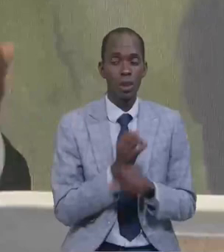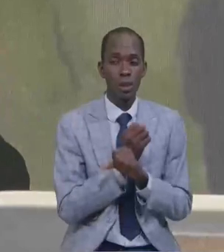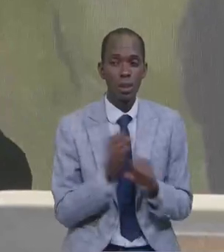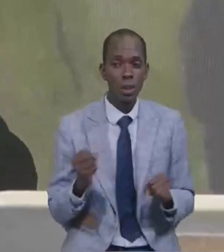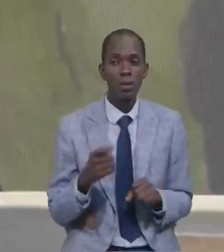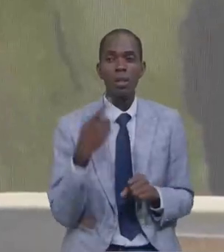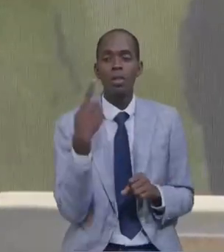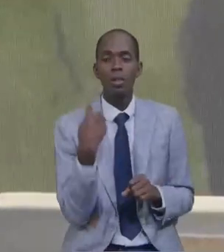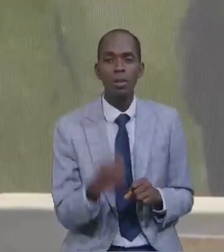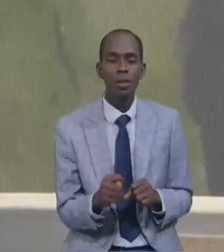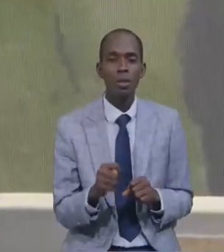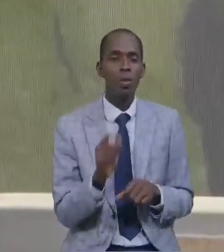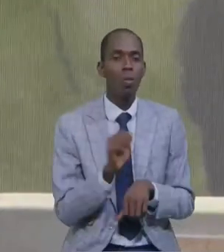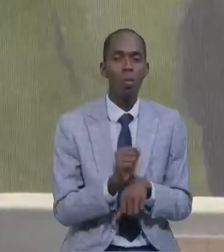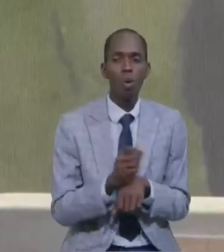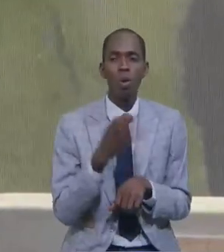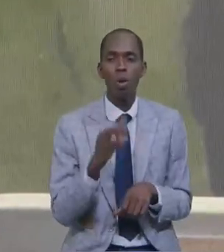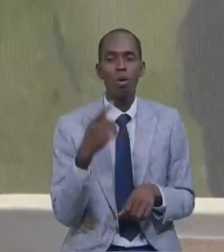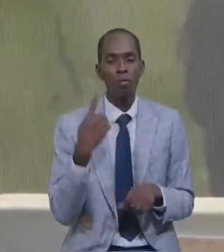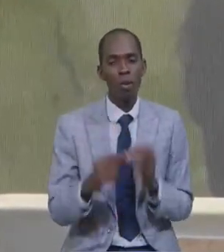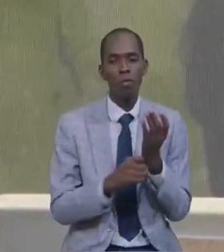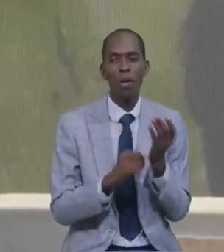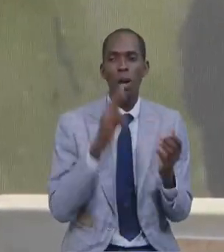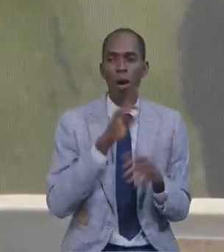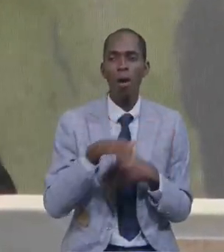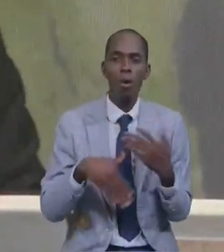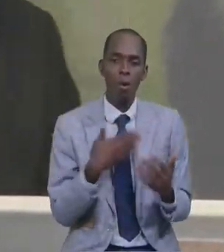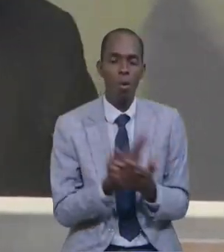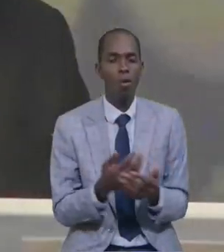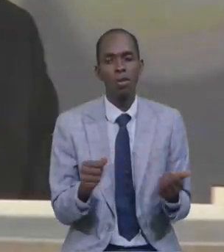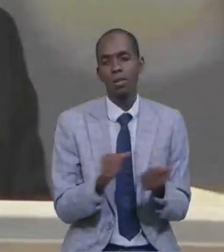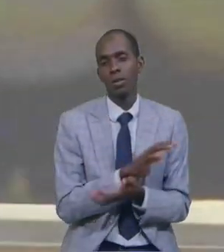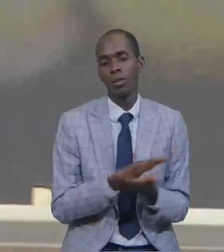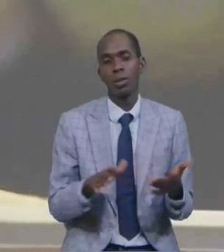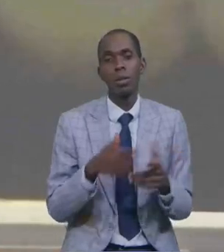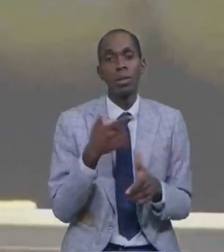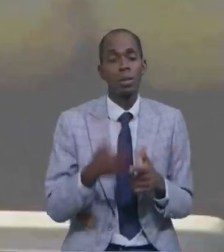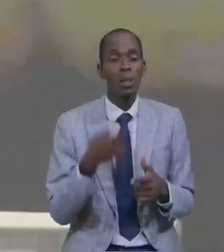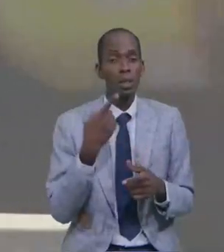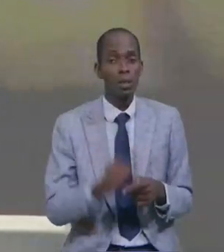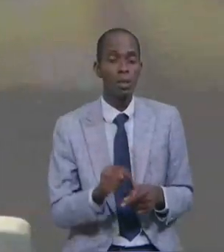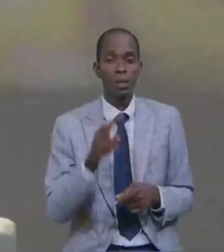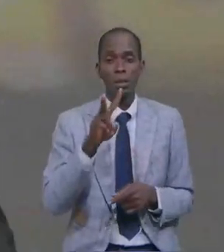Alors, l'amour de Dieu sera dans ton cœur. Galates 5,